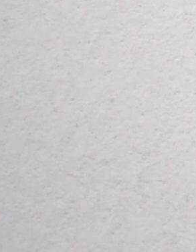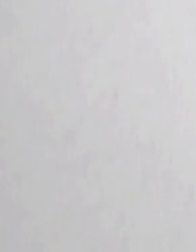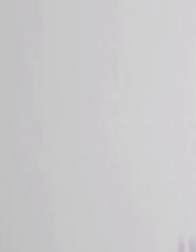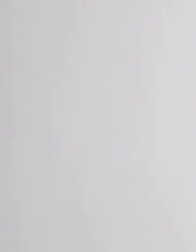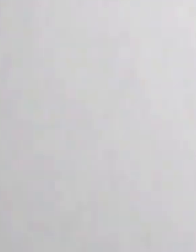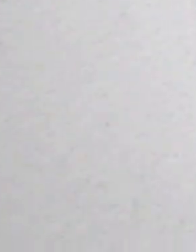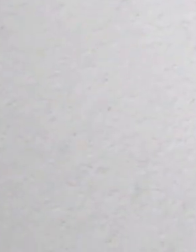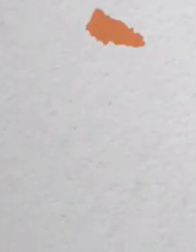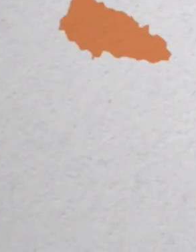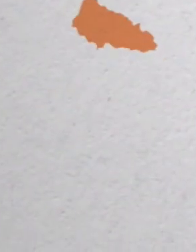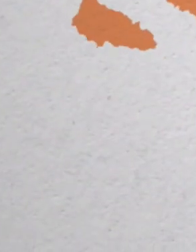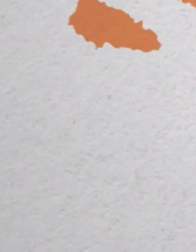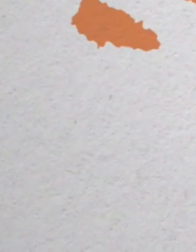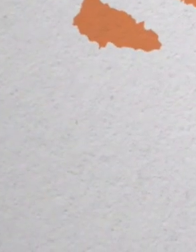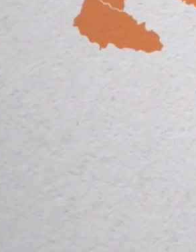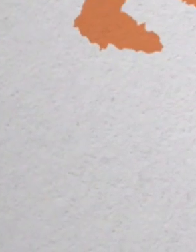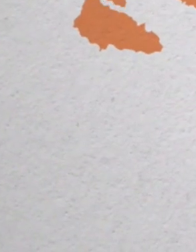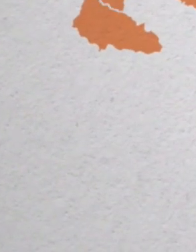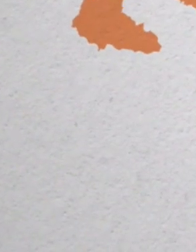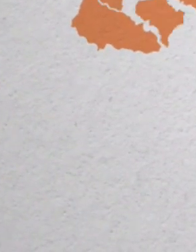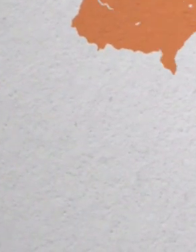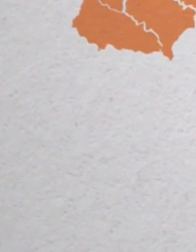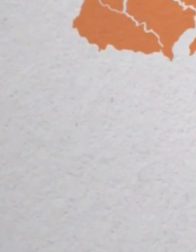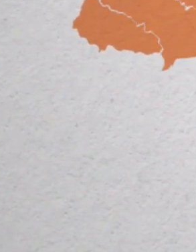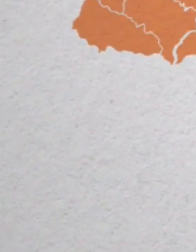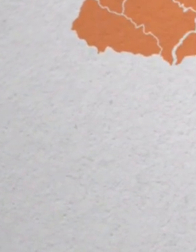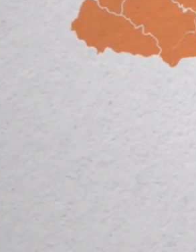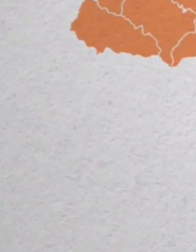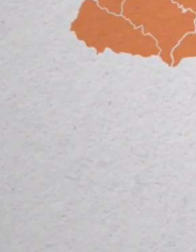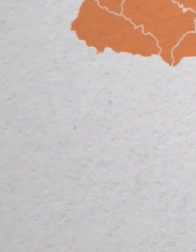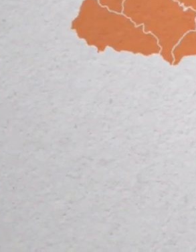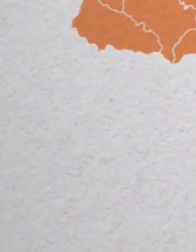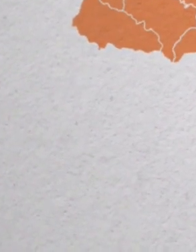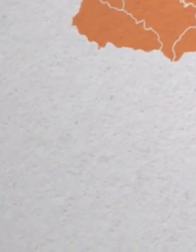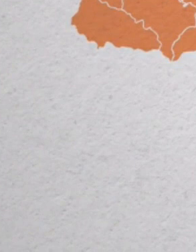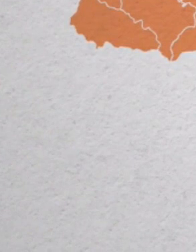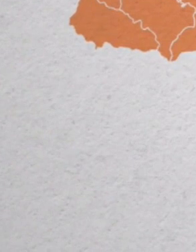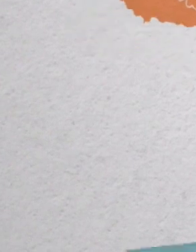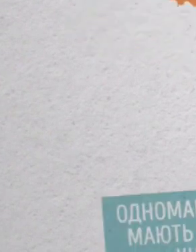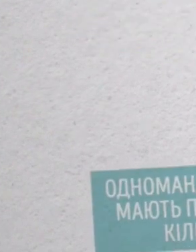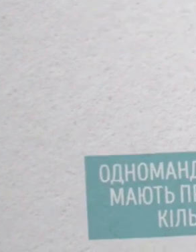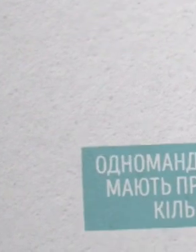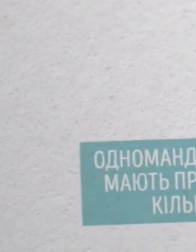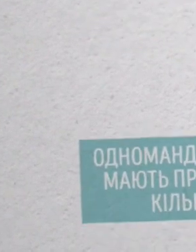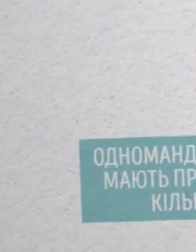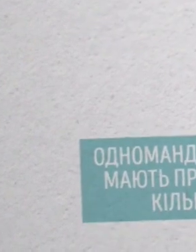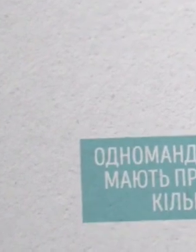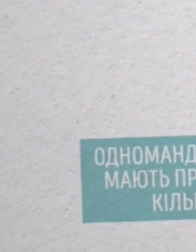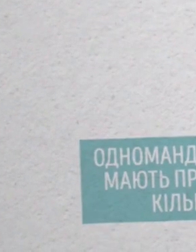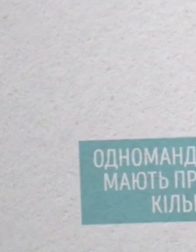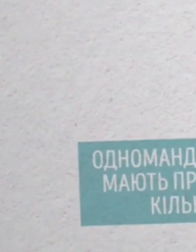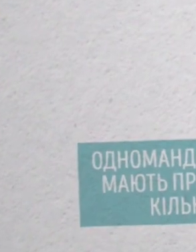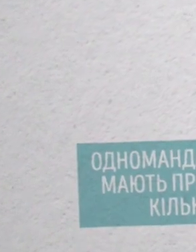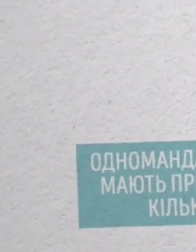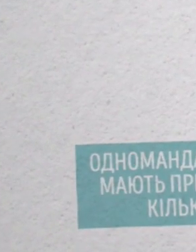Раді. Одномандатні округи створюються в межах областей України та окремих міст з приблизно рівною кількістю